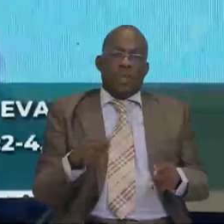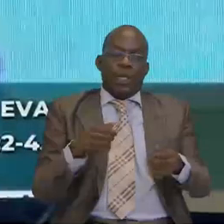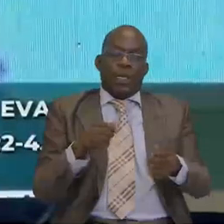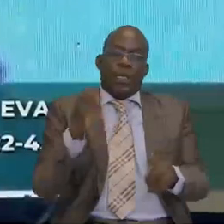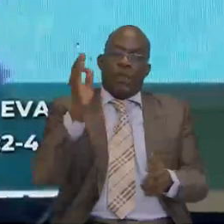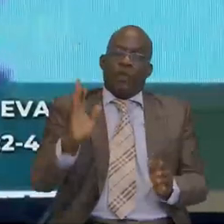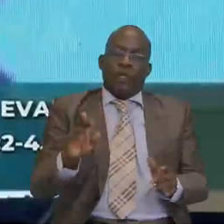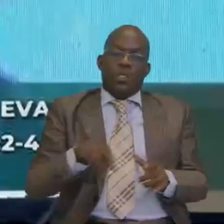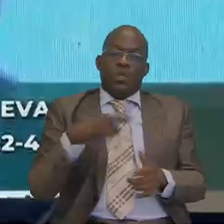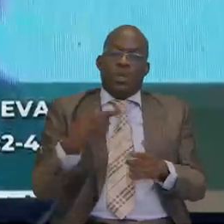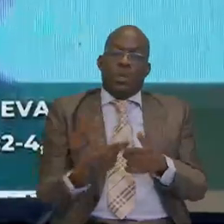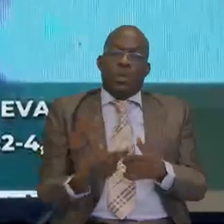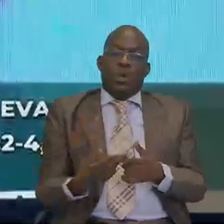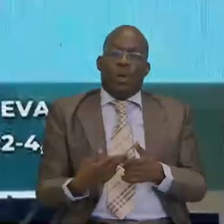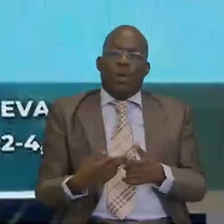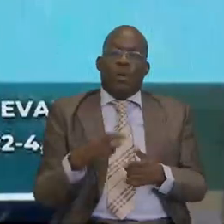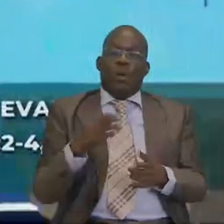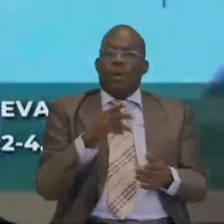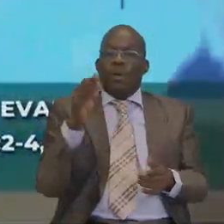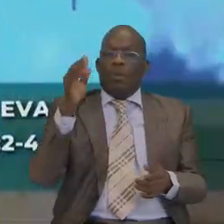apôtre établi.